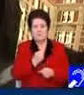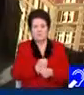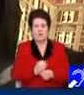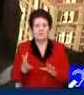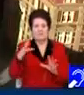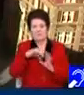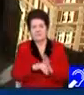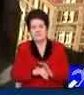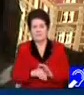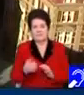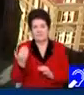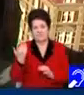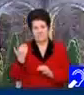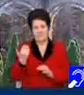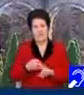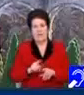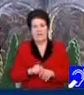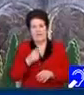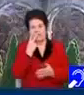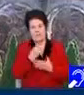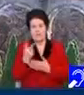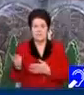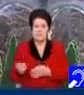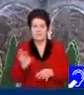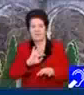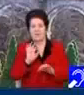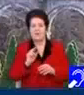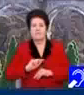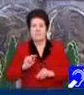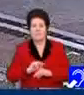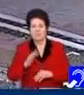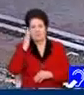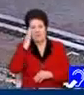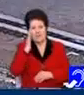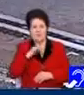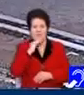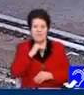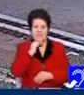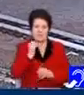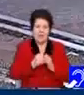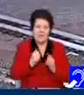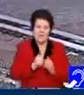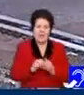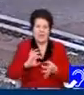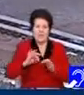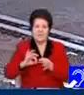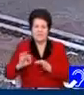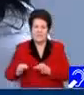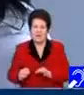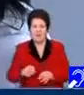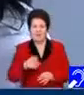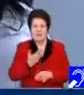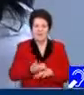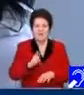stau în spatele ei. Pentru crearea acestui peisaj în miniatură s-a muncit cu talent și multă atenție la fiecare detaliu. Am muncit extrem